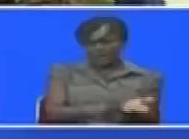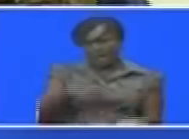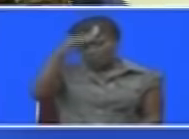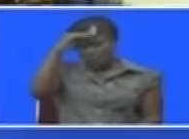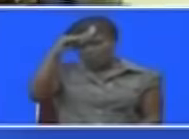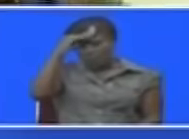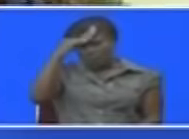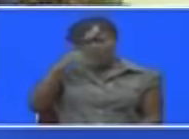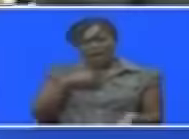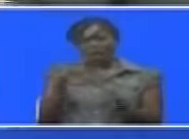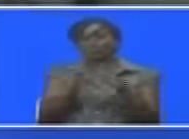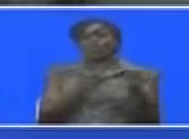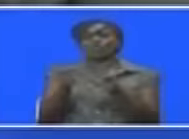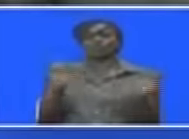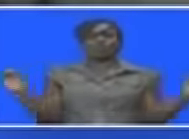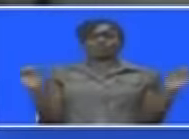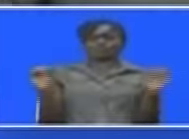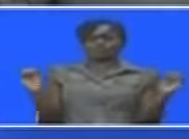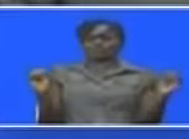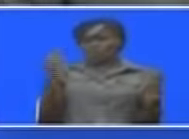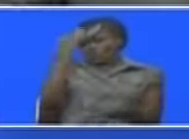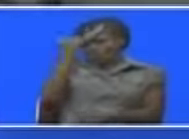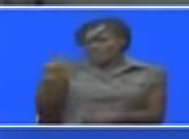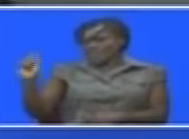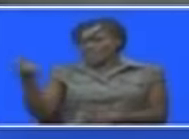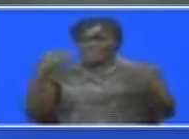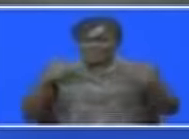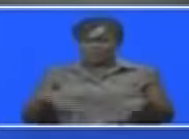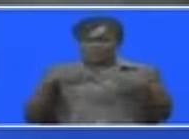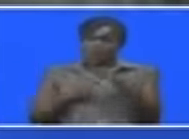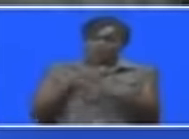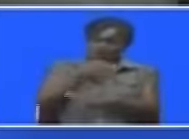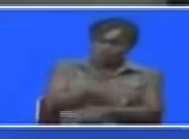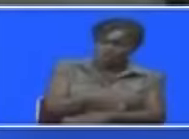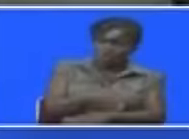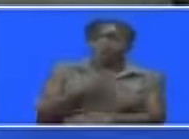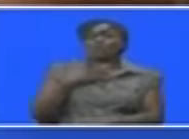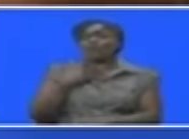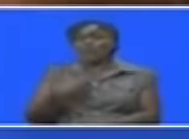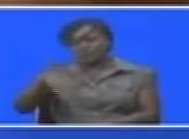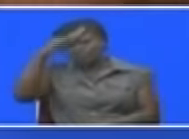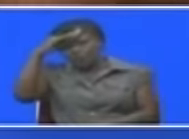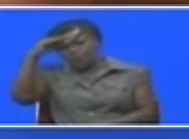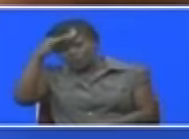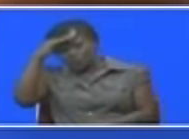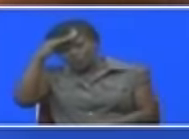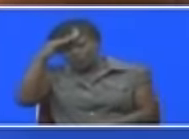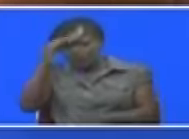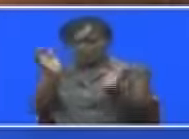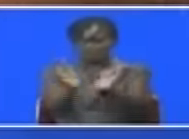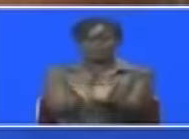vileo hazina vizuizi vingi, na ndio sababu wa Kenya hukimbilia huko kutafuta salama.